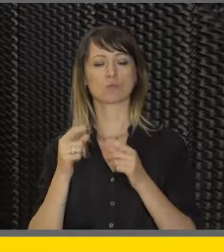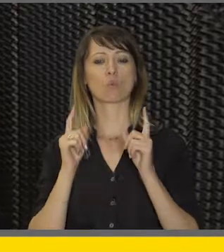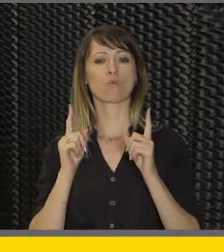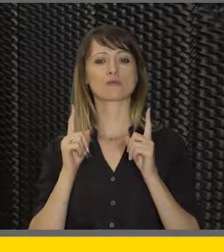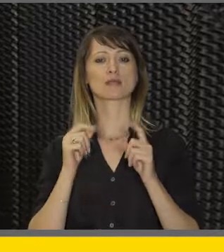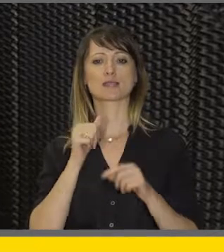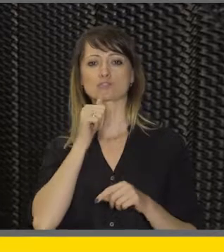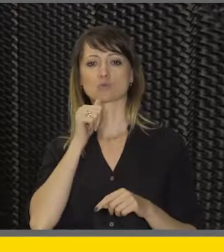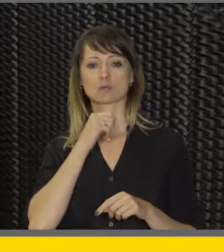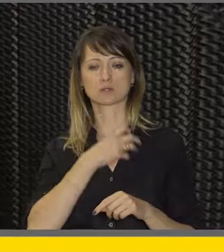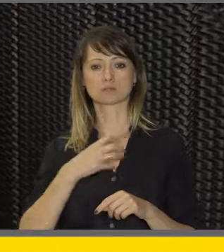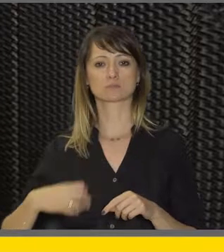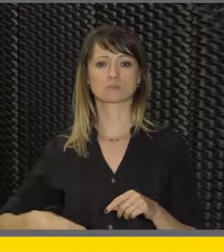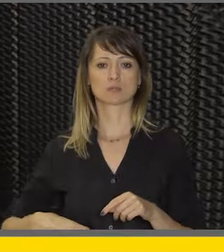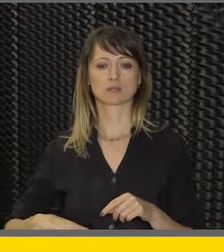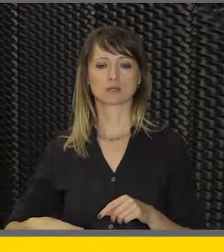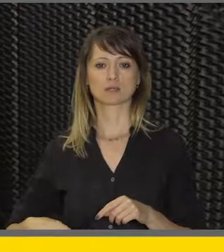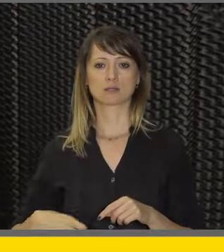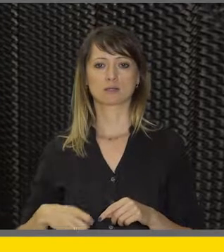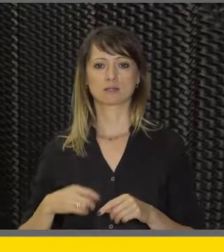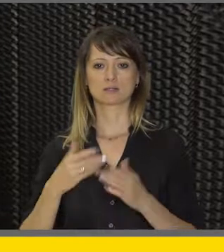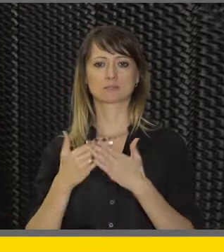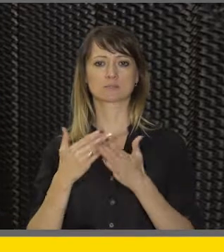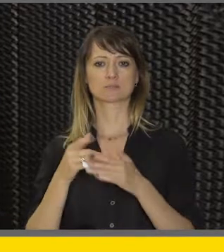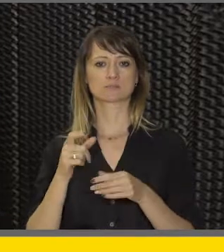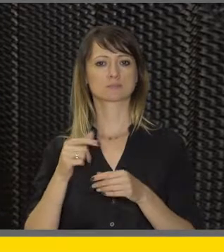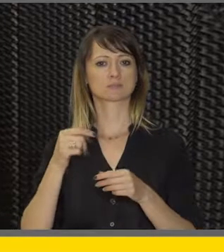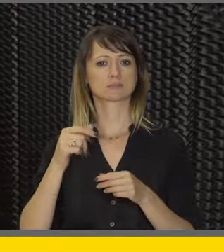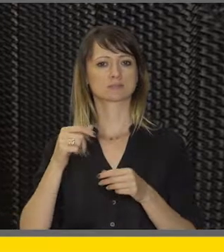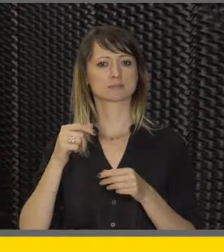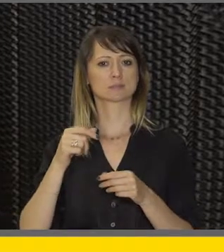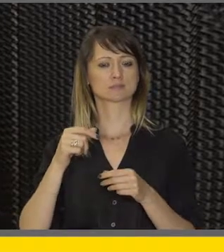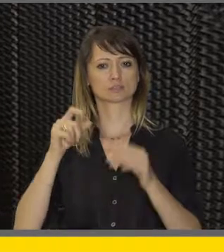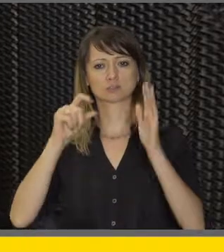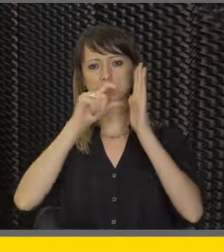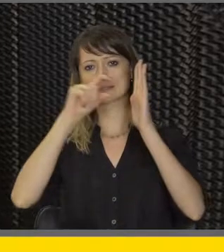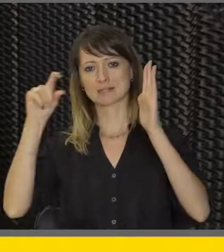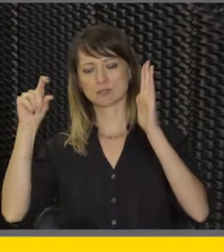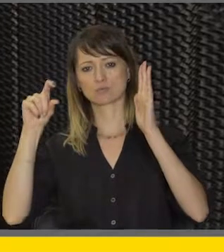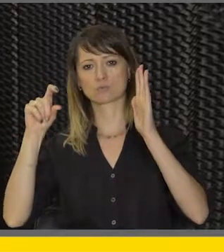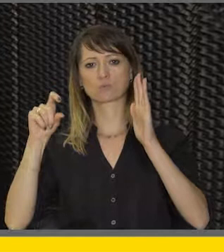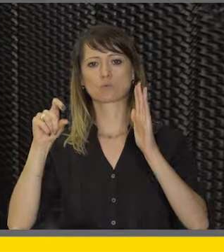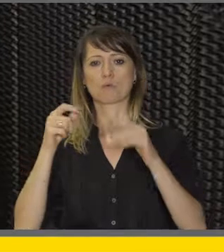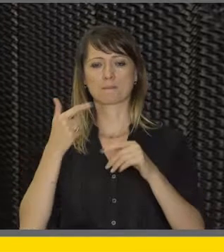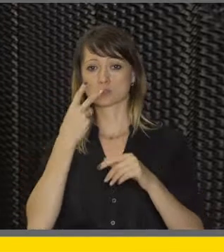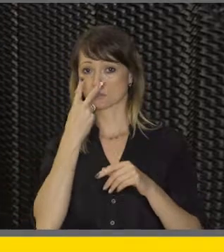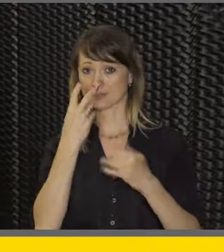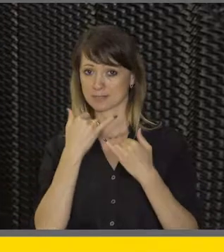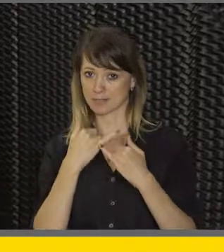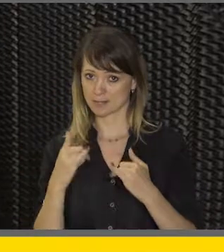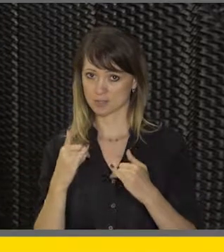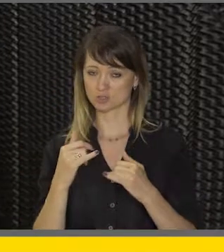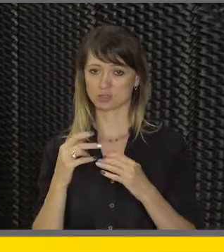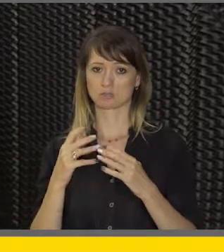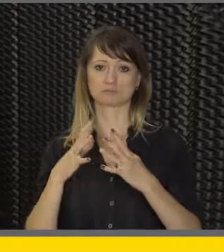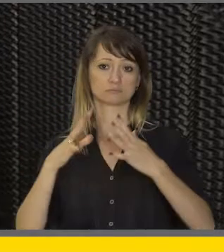proszę Państwa. No i stąd chyba właśnie tytuł tej prezentacji i taka zachęta do tego, ażeby spojrzeć na tą zieloną gospodarkę trochę inaczej, trochę szerzej. I